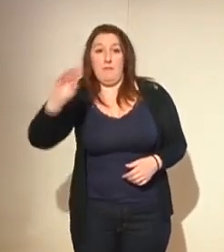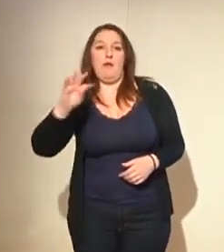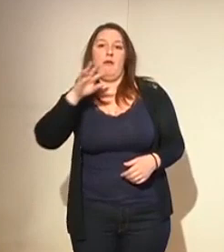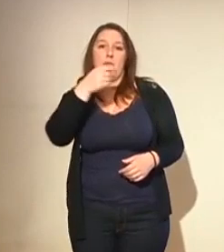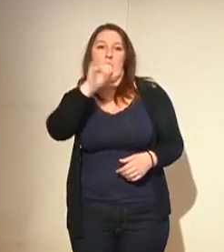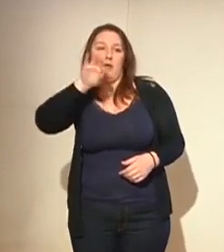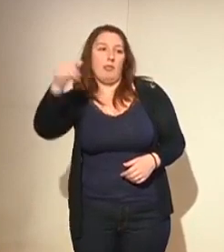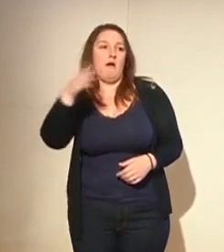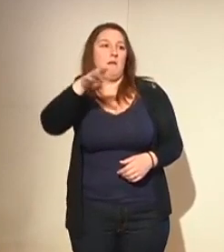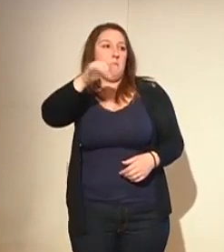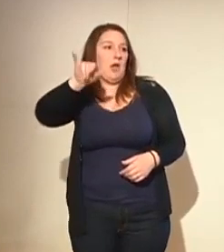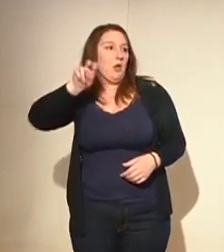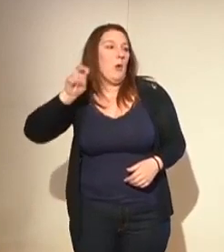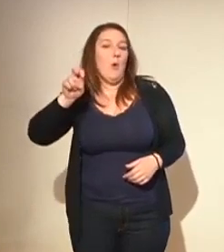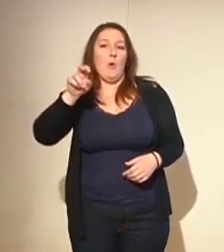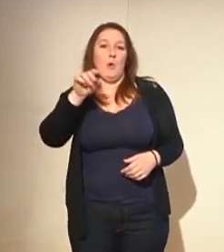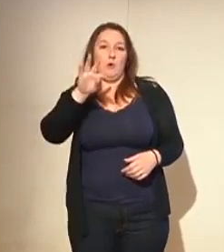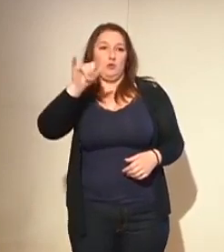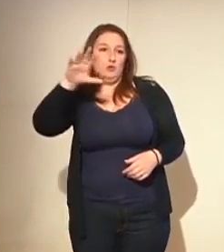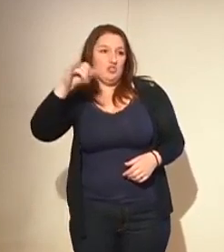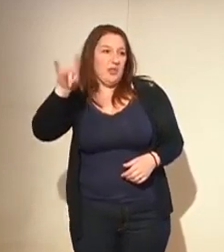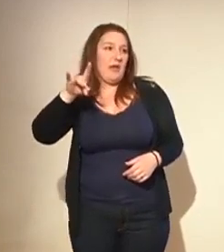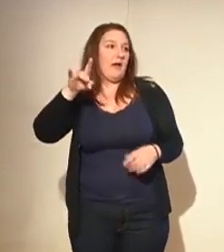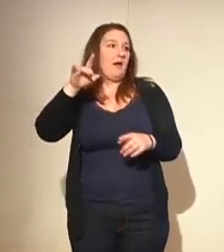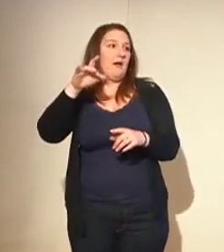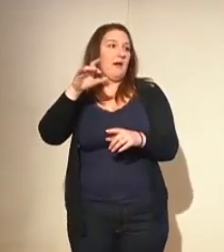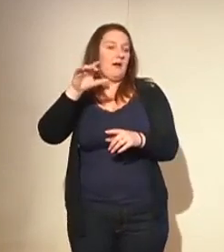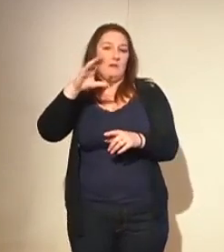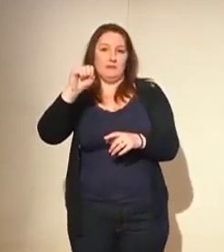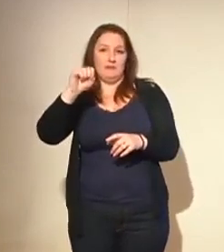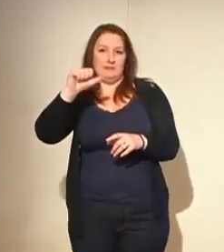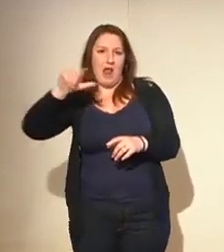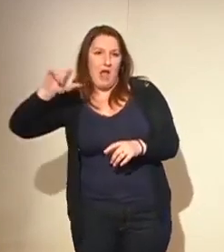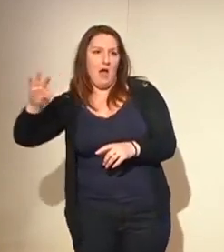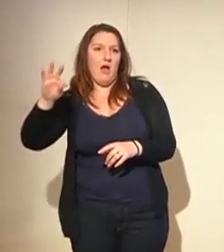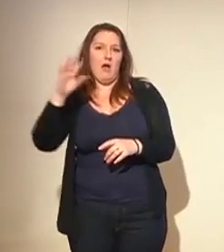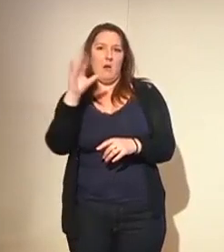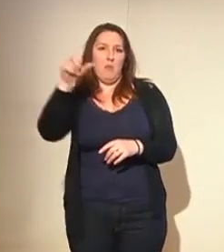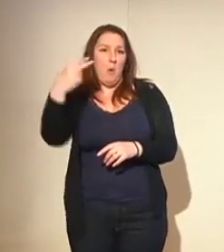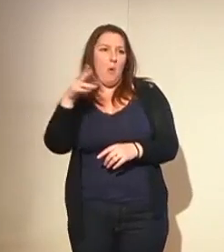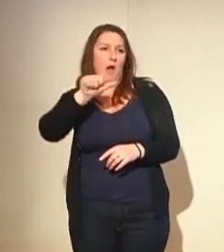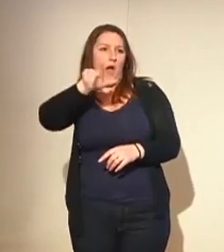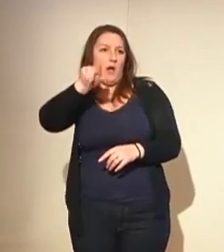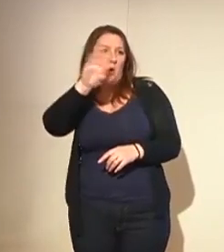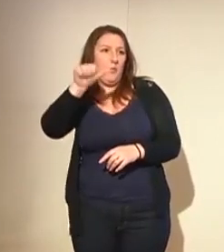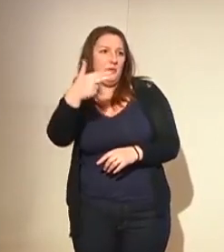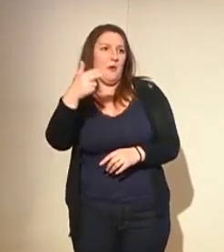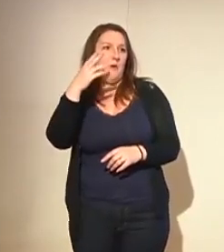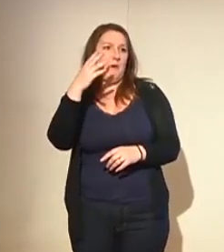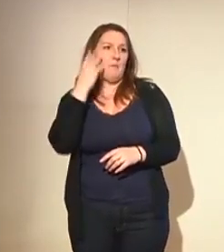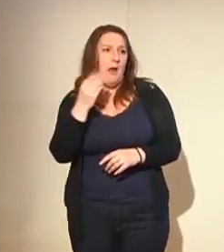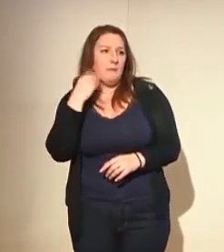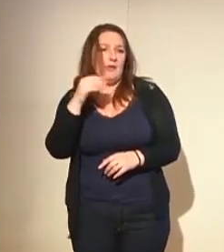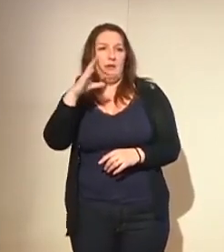Merot monsieur soldeville monsieur tcher madame boucala monsieur Bron madame Agobian monsieur Barbier madame